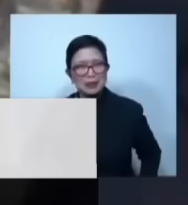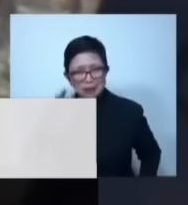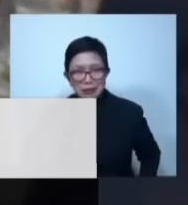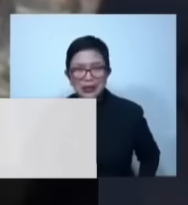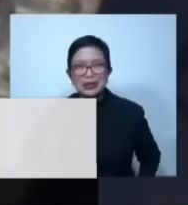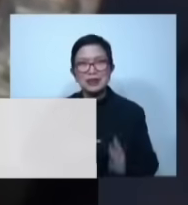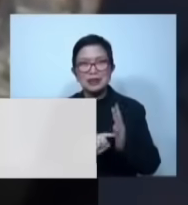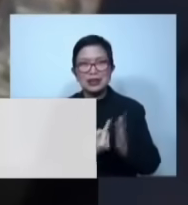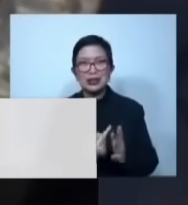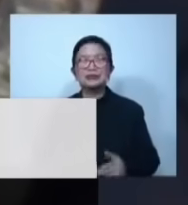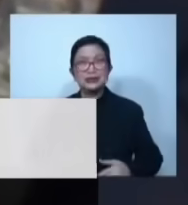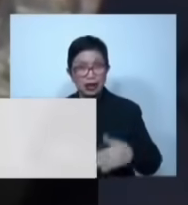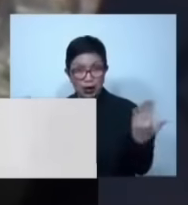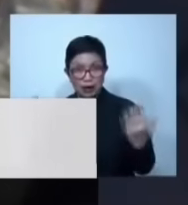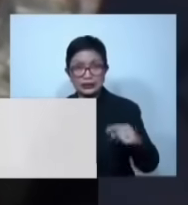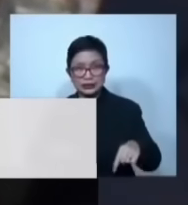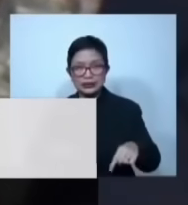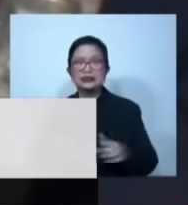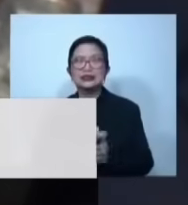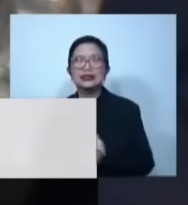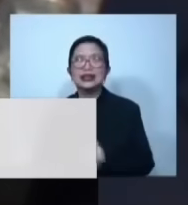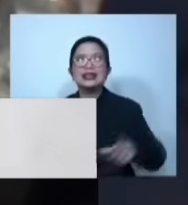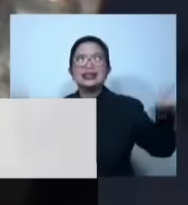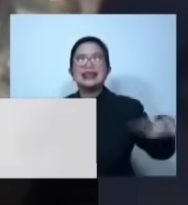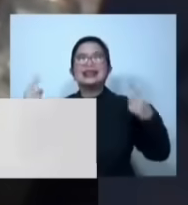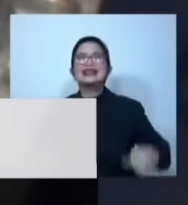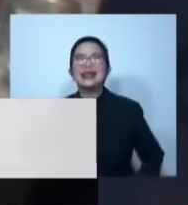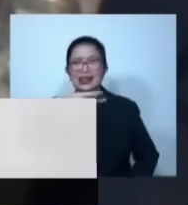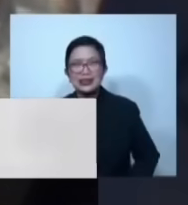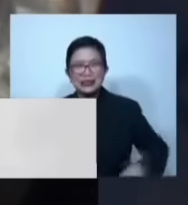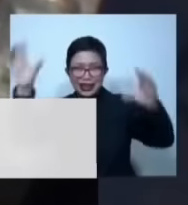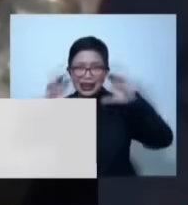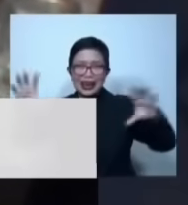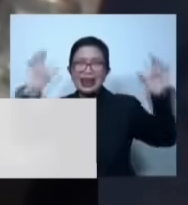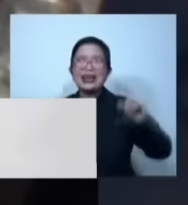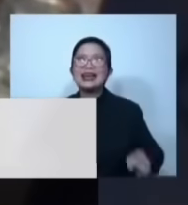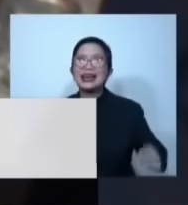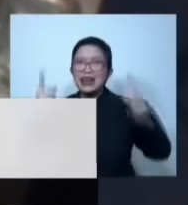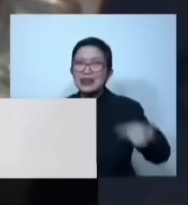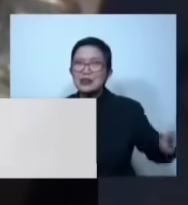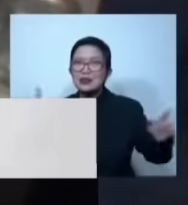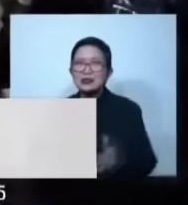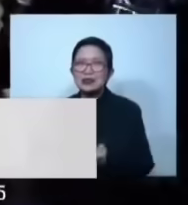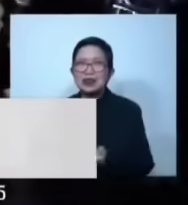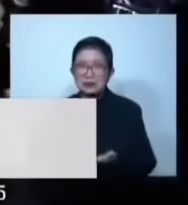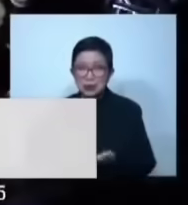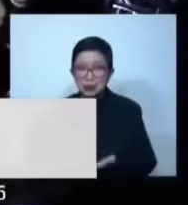202 cara menyanyikan lagu kebangsaan Indonesia Raya dan jingle Pemilu hadirin dimohon